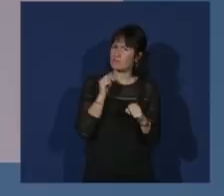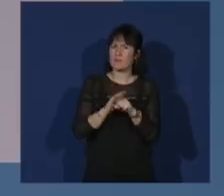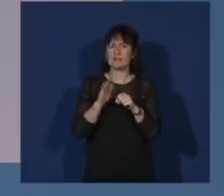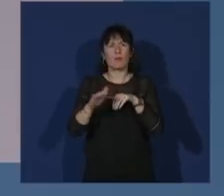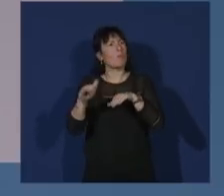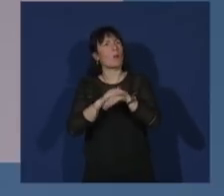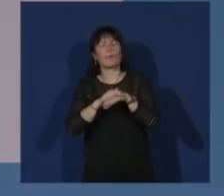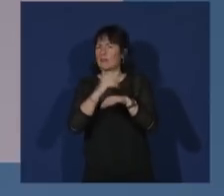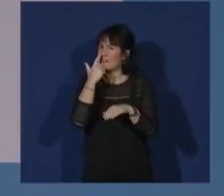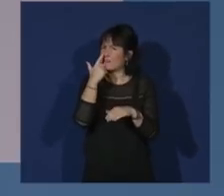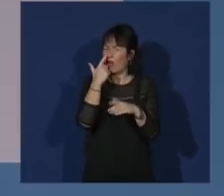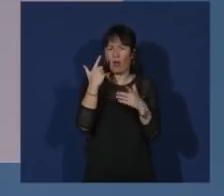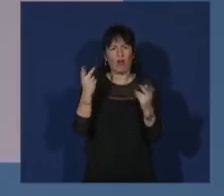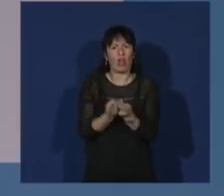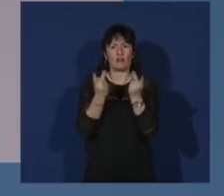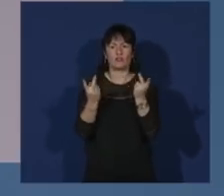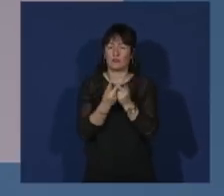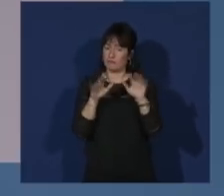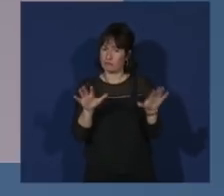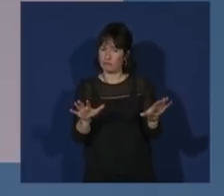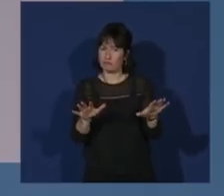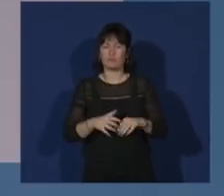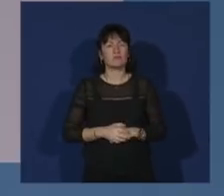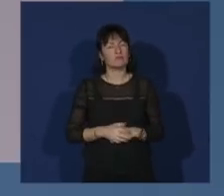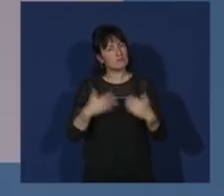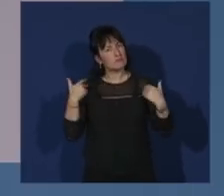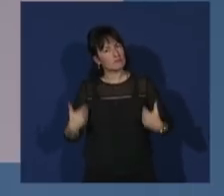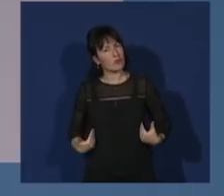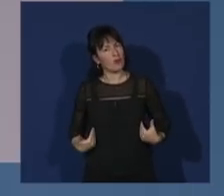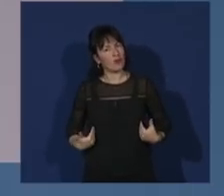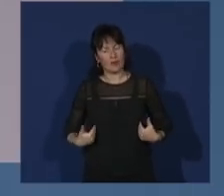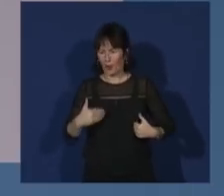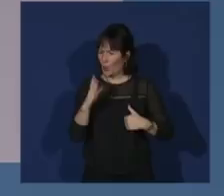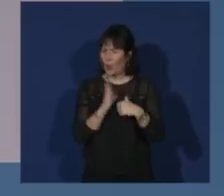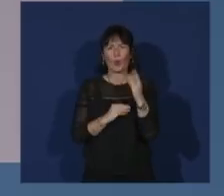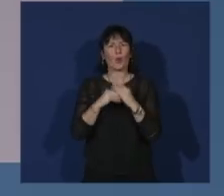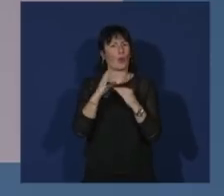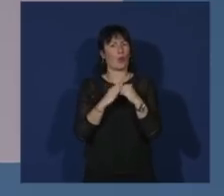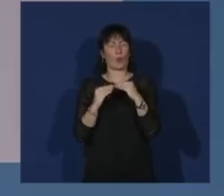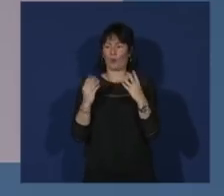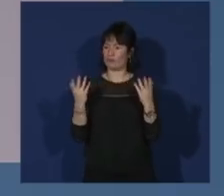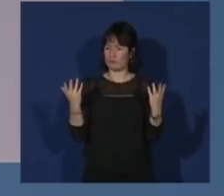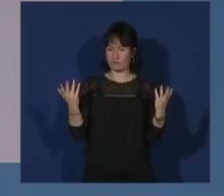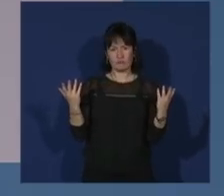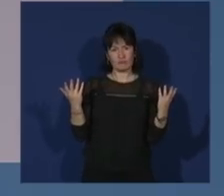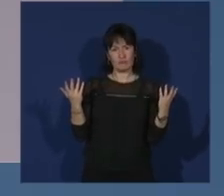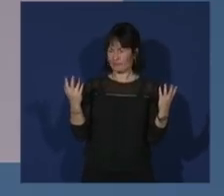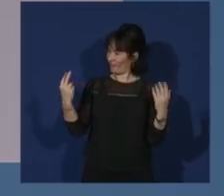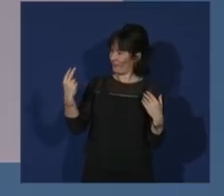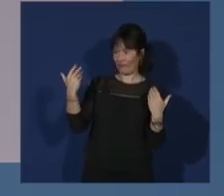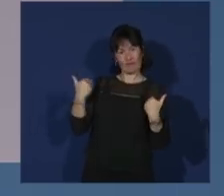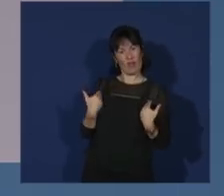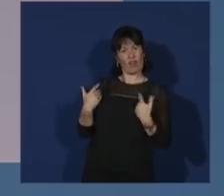politique. Mais je vais vous dire, mes amis, moi je suis heureux de ne pas me voir